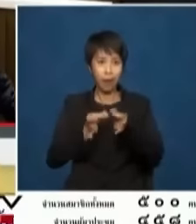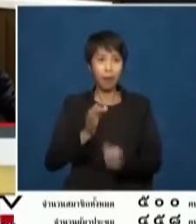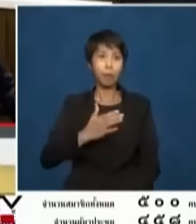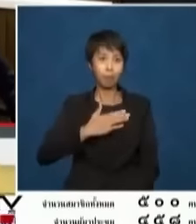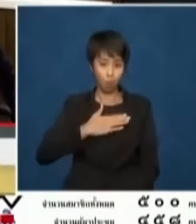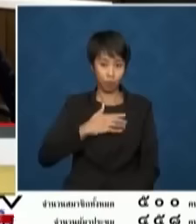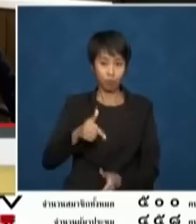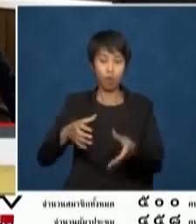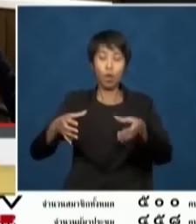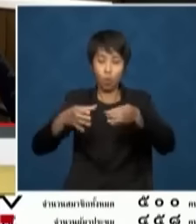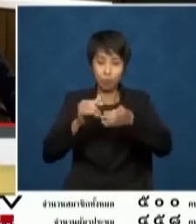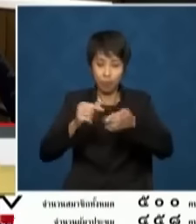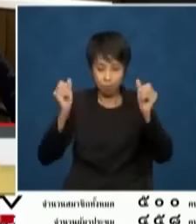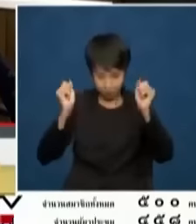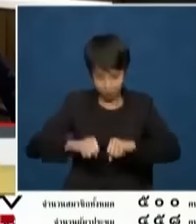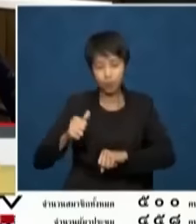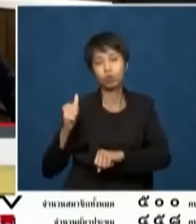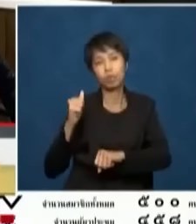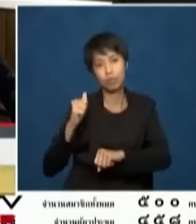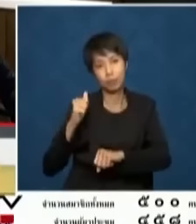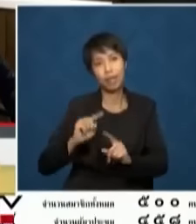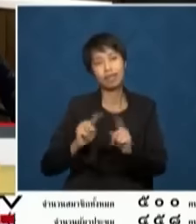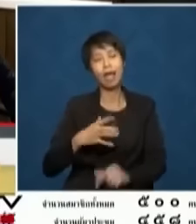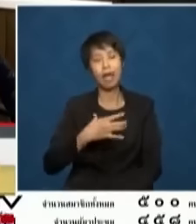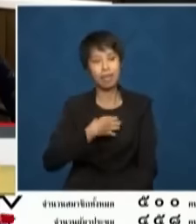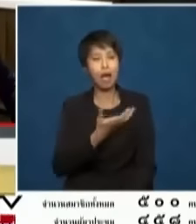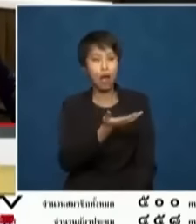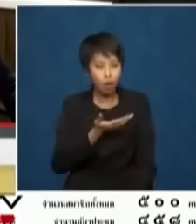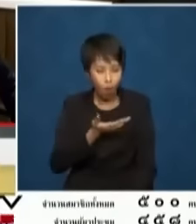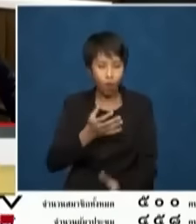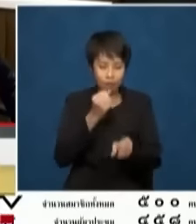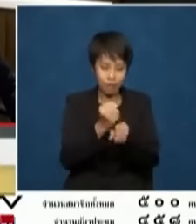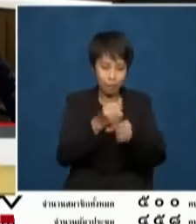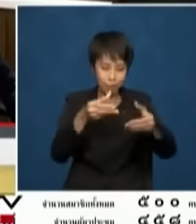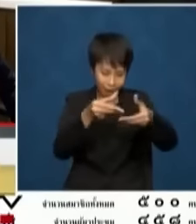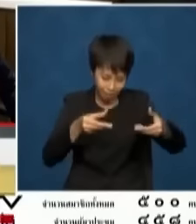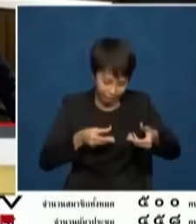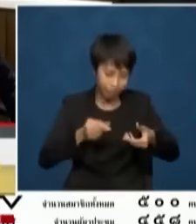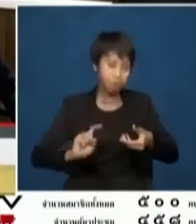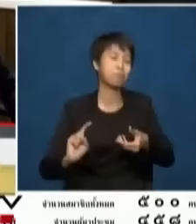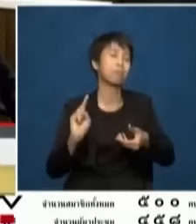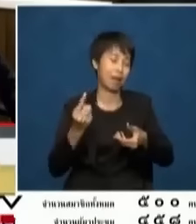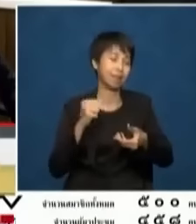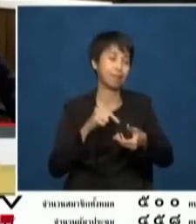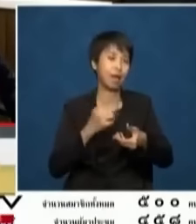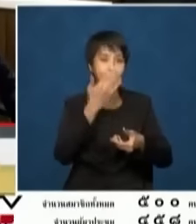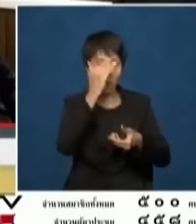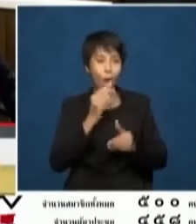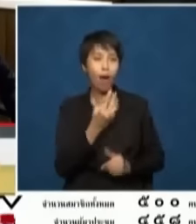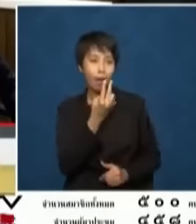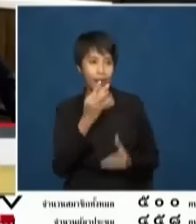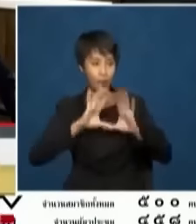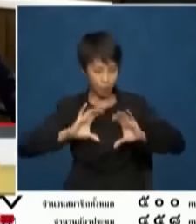เขามีกรรมธิการไปศึกษาเอามารายงานสภาสภาเขาก็ให้อภิปรายกันกว้างขวางเลยนะเมื่อวานเนี้ยคนไ